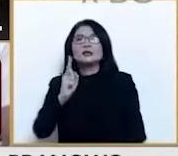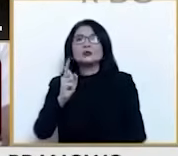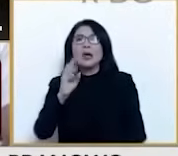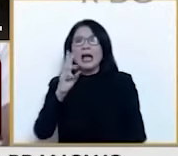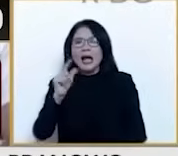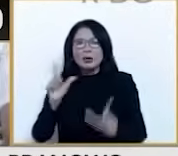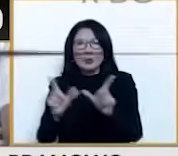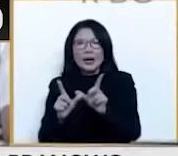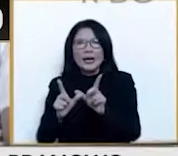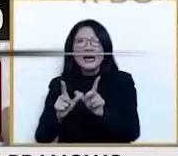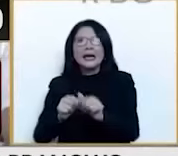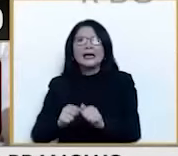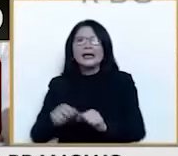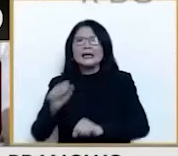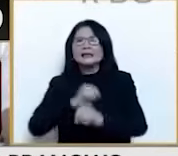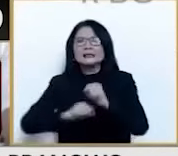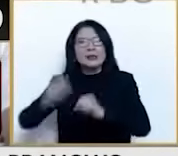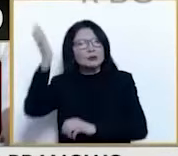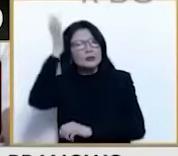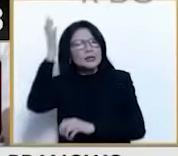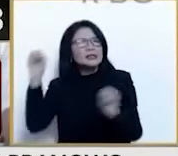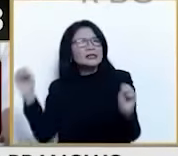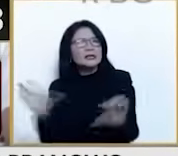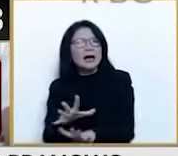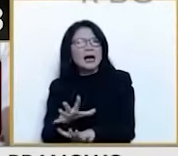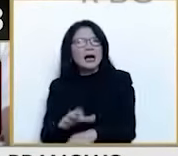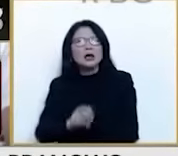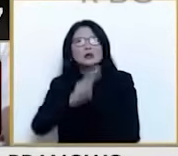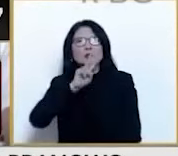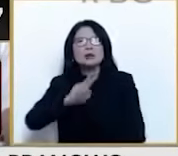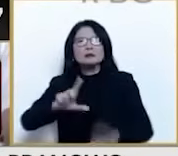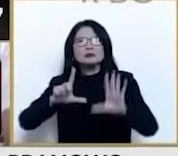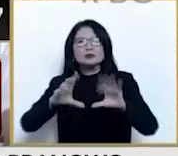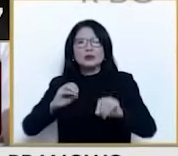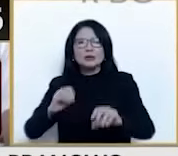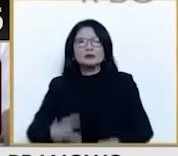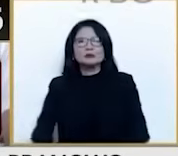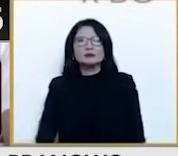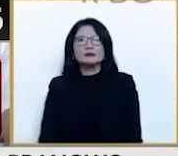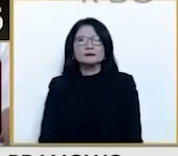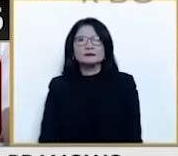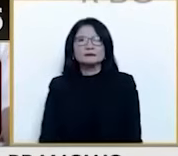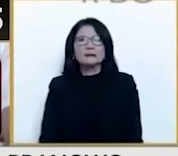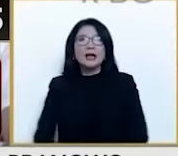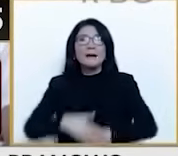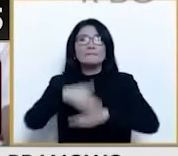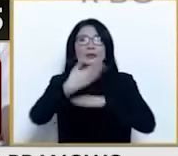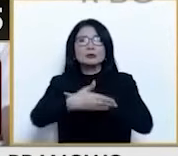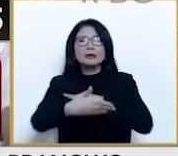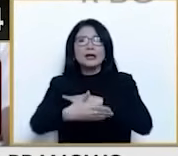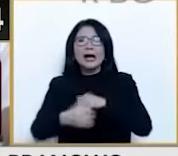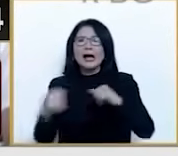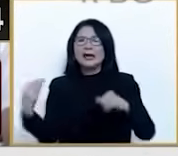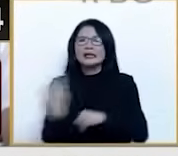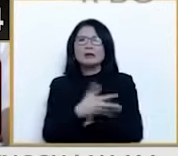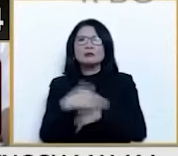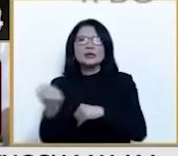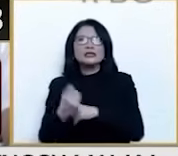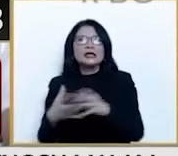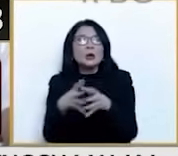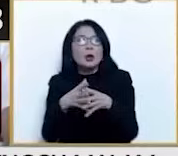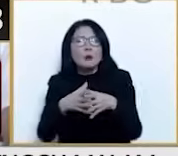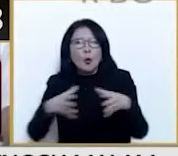sebagian penghijauannya akan dilakukan serentak oleh 2.700 RW. Yang berikutnya adalah transportasi